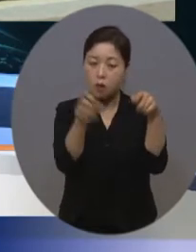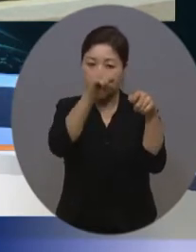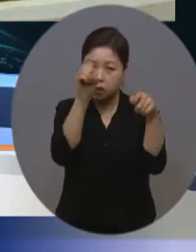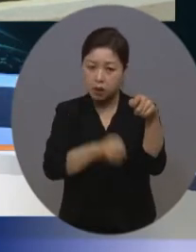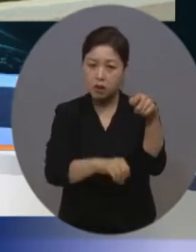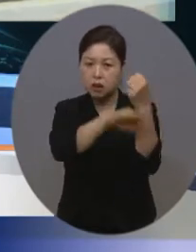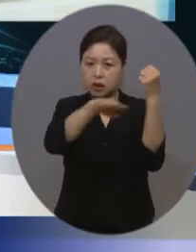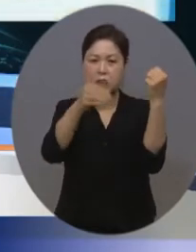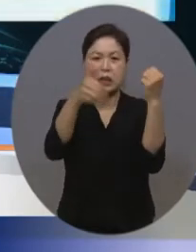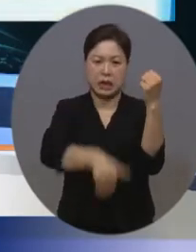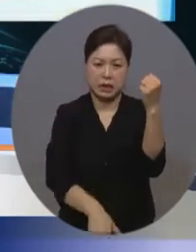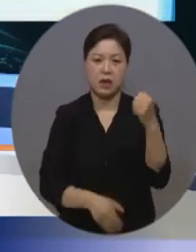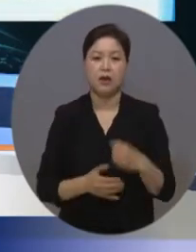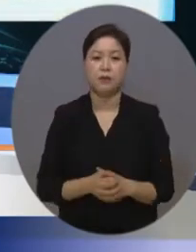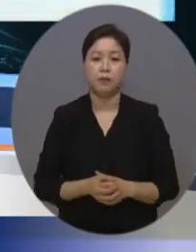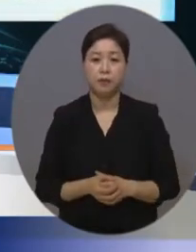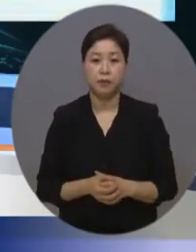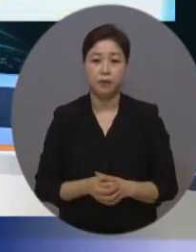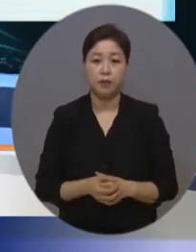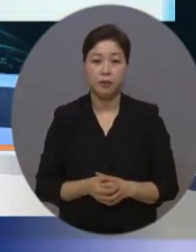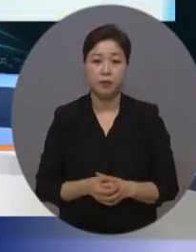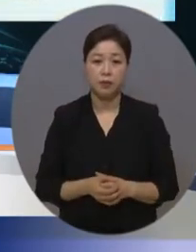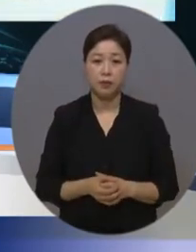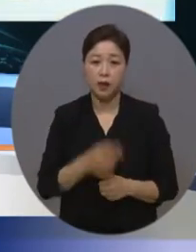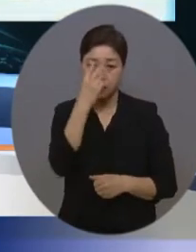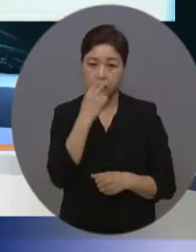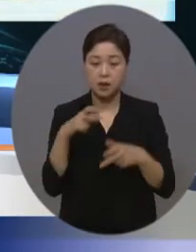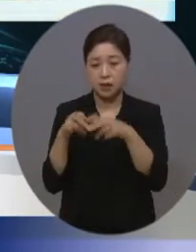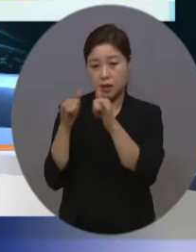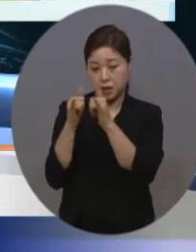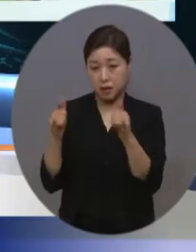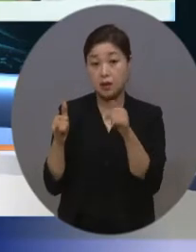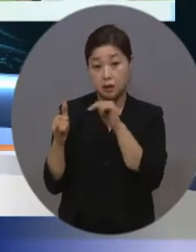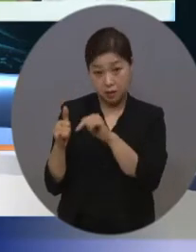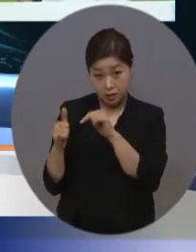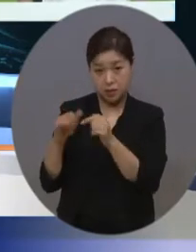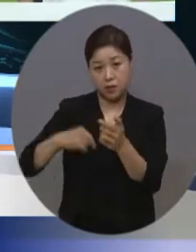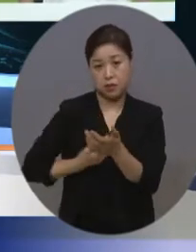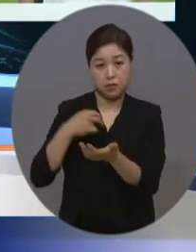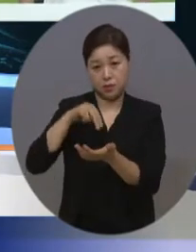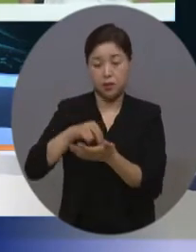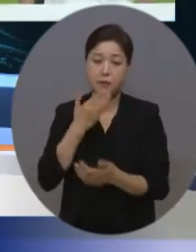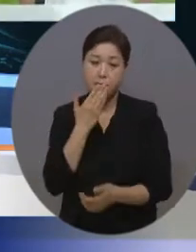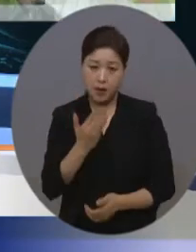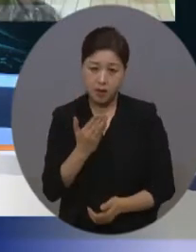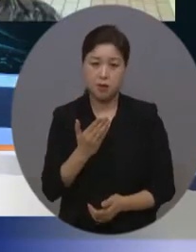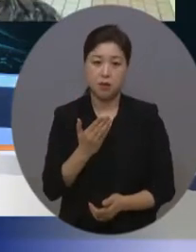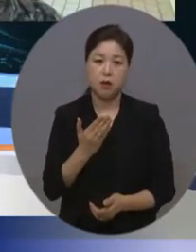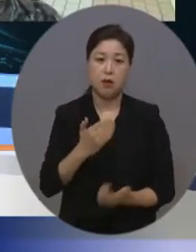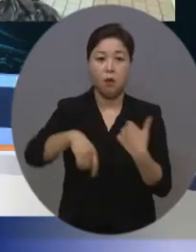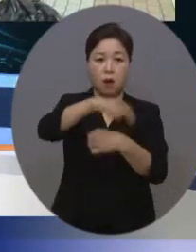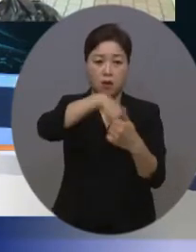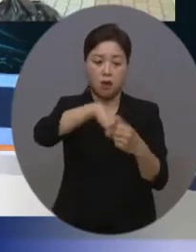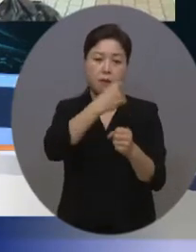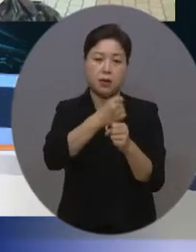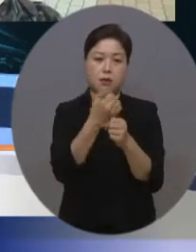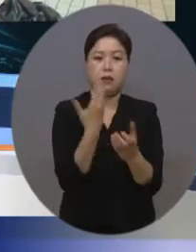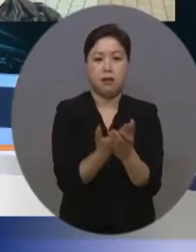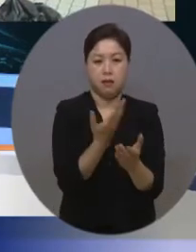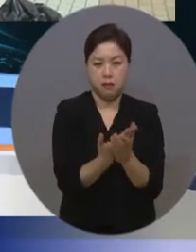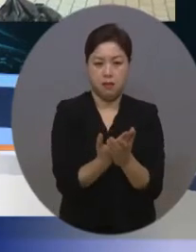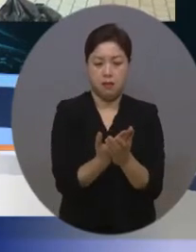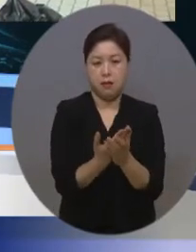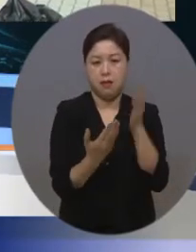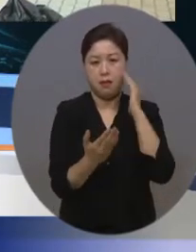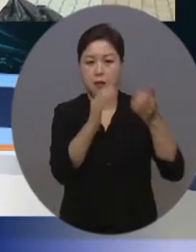미달인 것으로 나타났습니다. 이에 시각장애인 당사자들이 자립할 수 있는 실질적 환경을 마련해달라며